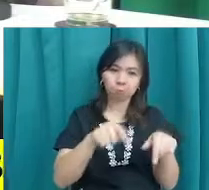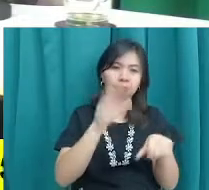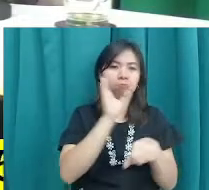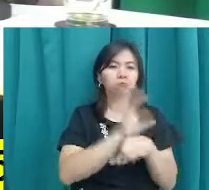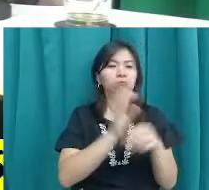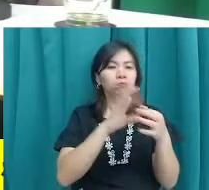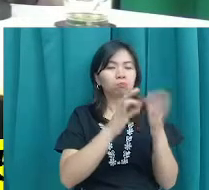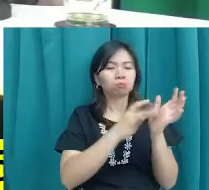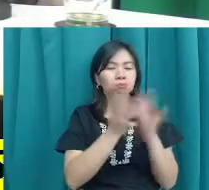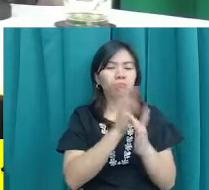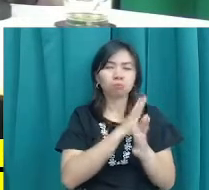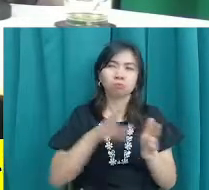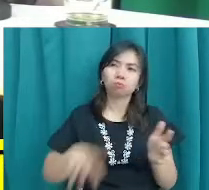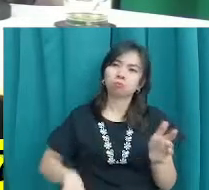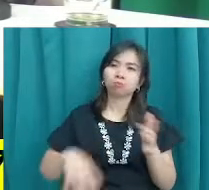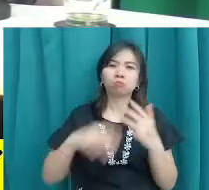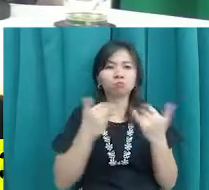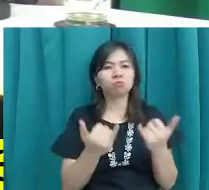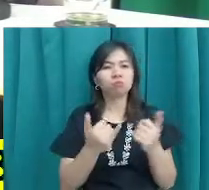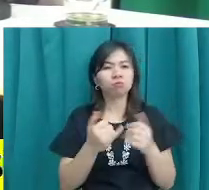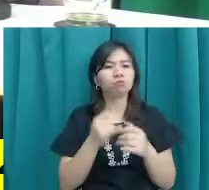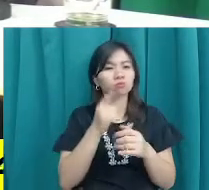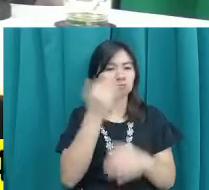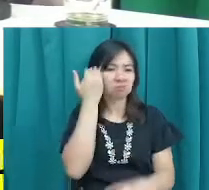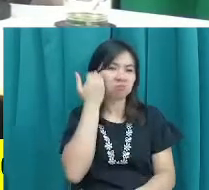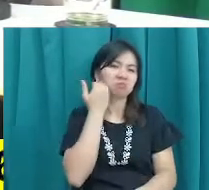Humahataw ka o ikaw dapat hatawin?